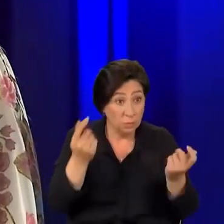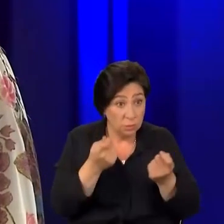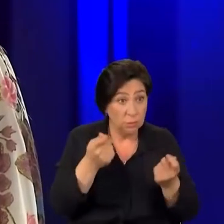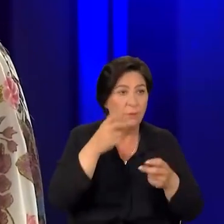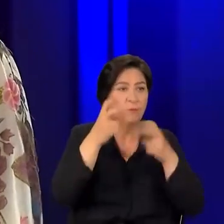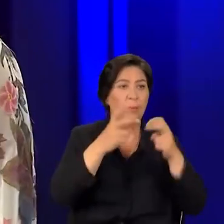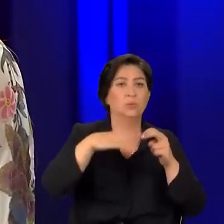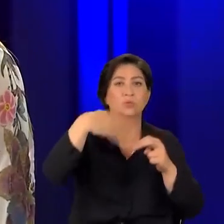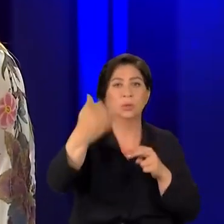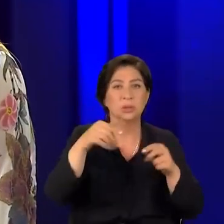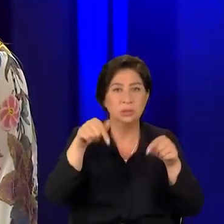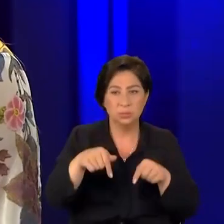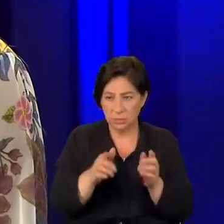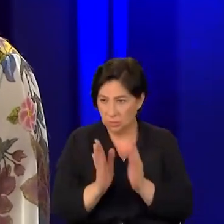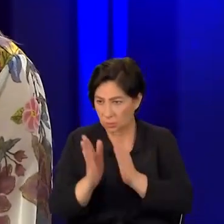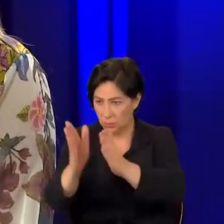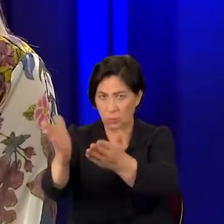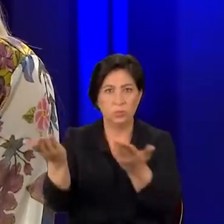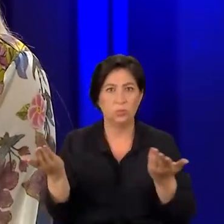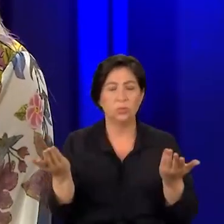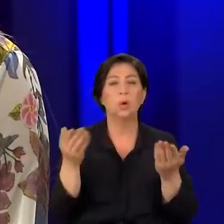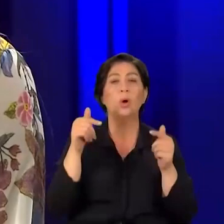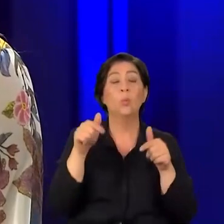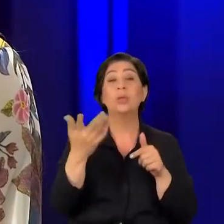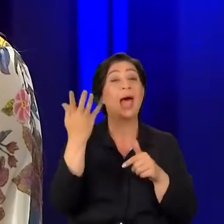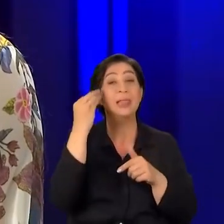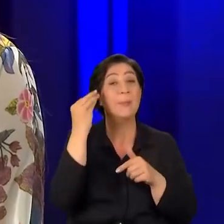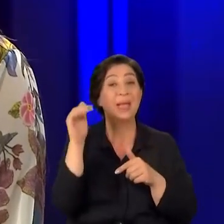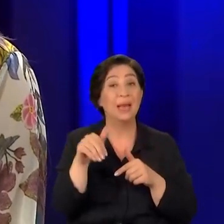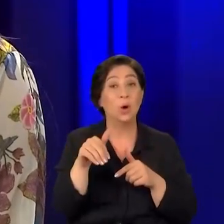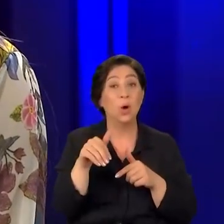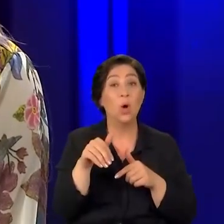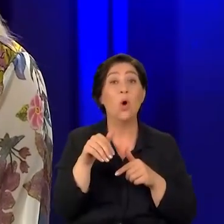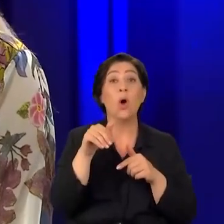sanayi sonrasına geçtik ve şimdi buraya doğru gidiyoruz. Bu şu anlama geliyor.